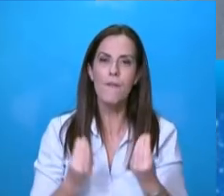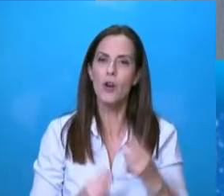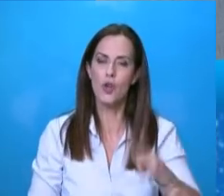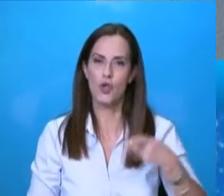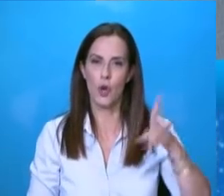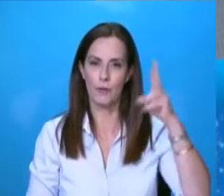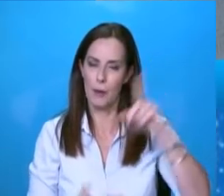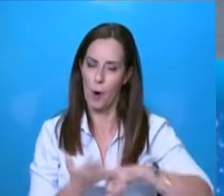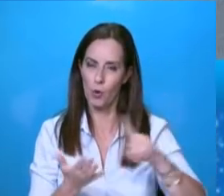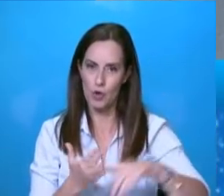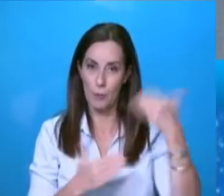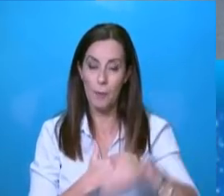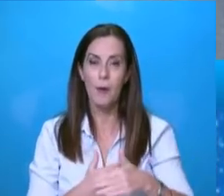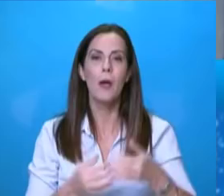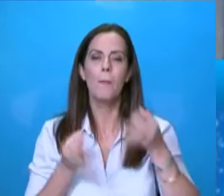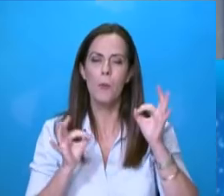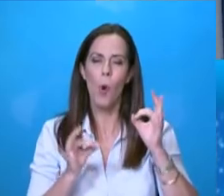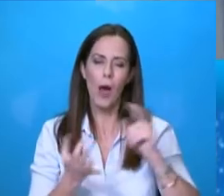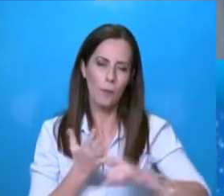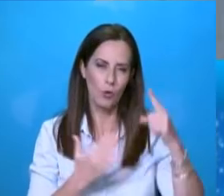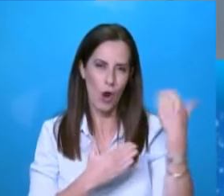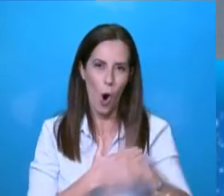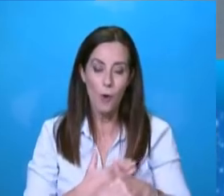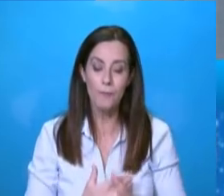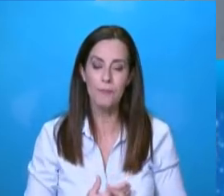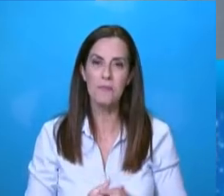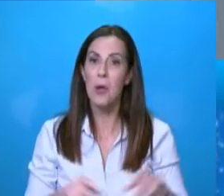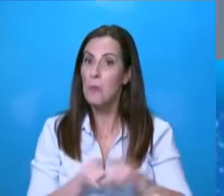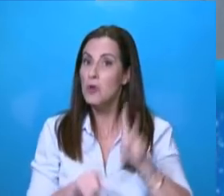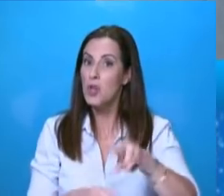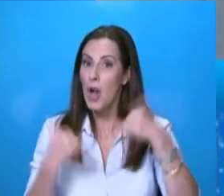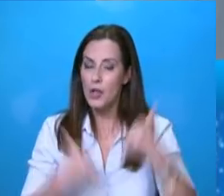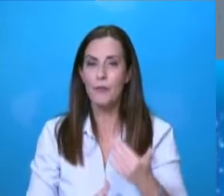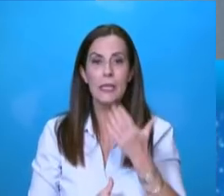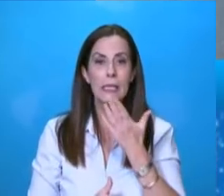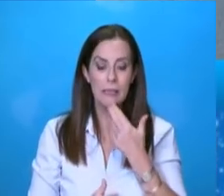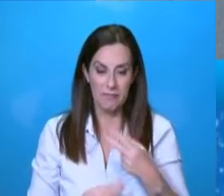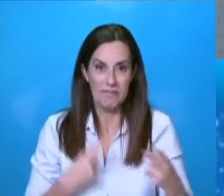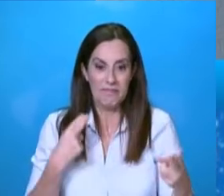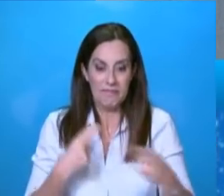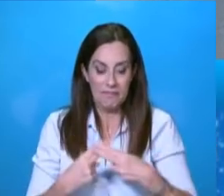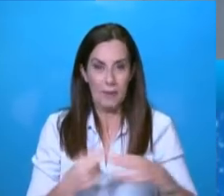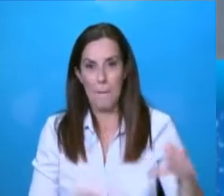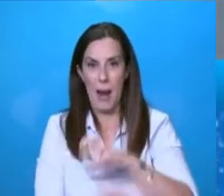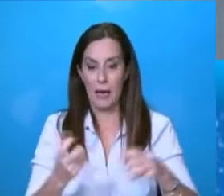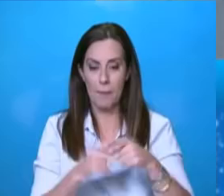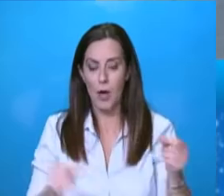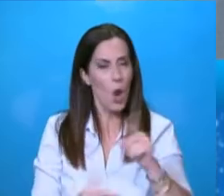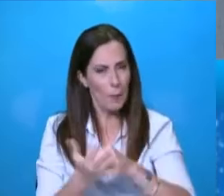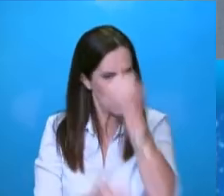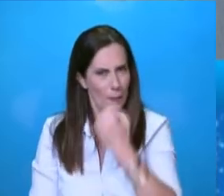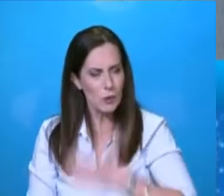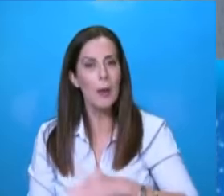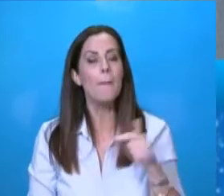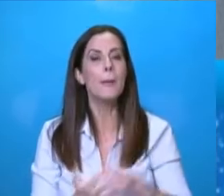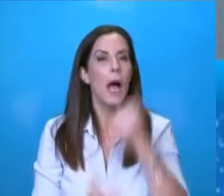ומתרחבת בחודשים האחרונים, בעיקר בשבועות האחרונים. וכמו שזה נראה עכשיו, ישראל מתקרבת לאימות ברצועת עזה, לא כי חמאס רוצה את זה, אלא